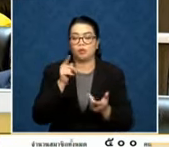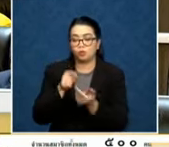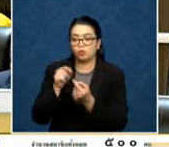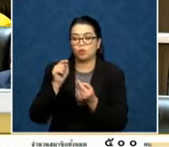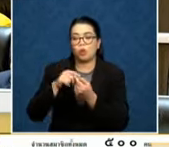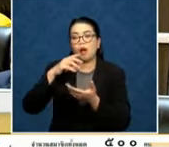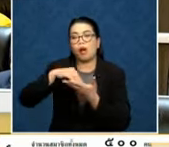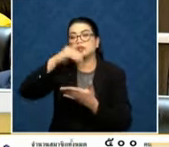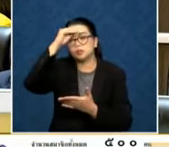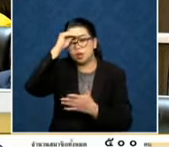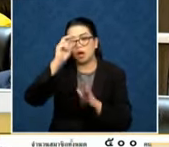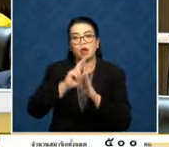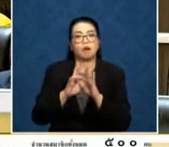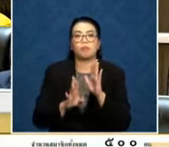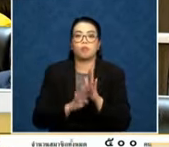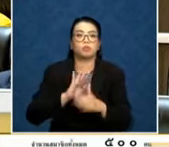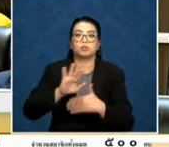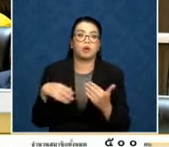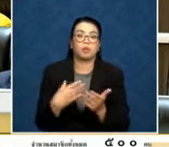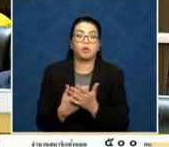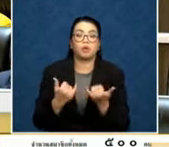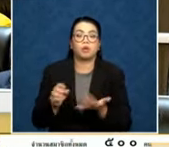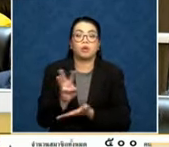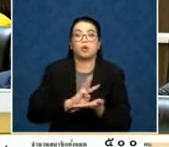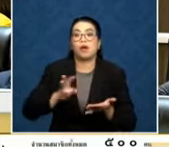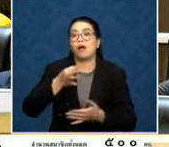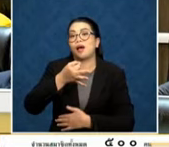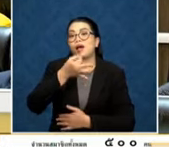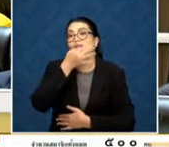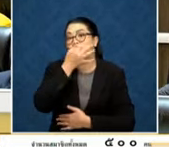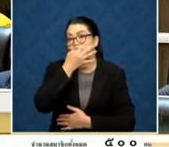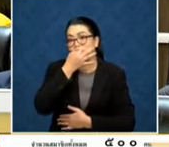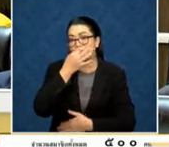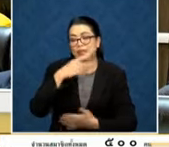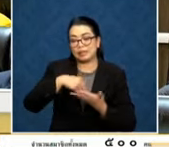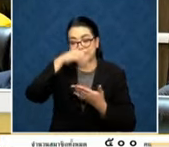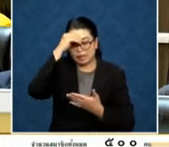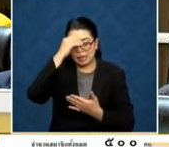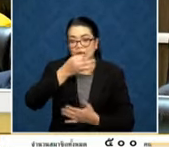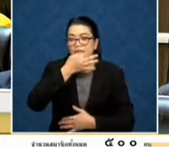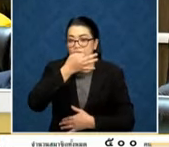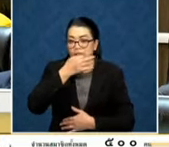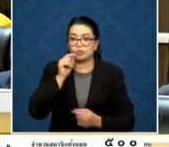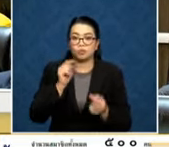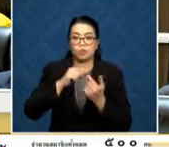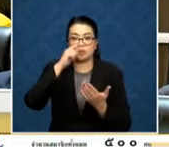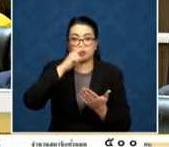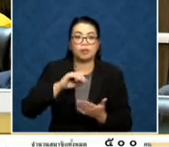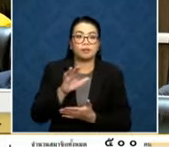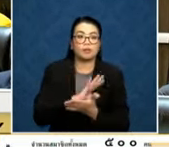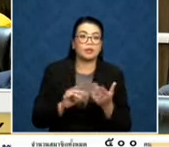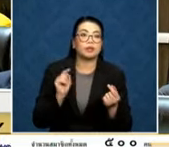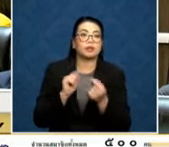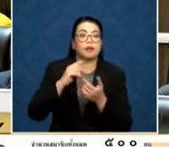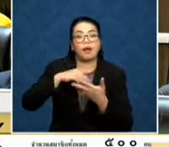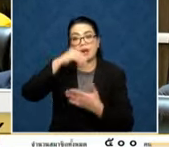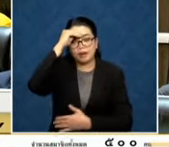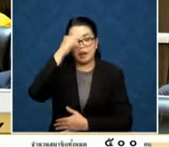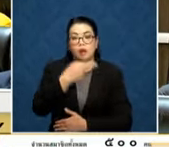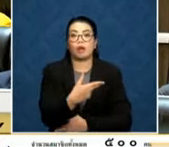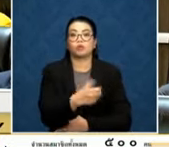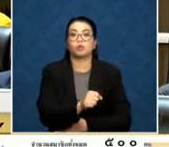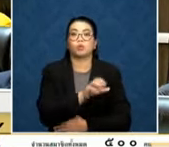ศึกษาทุกระบบวันนี้อาชีวะเราเนี่ยเราเรียนเราเรียนการศึกษาของประเทศไทยเนี่ยเราเรียนหลักสูตร